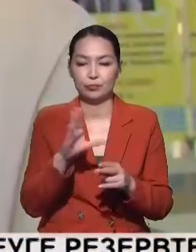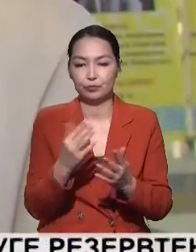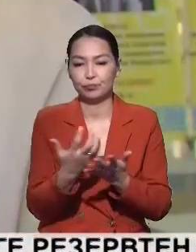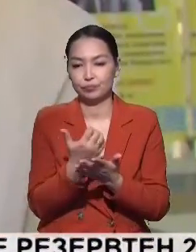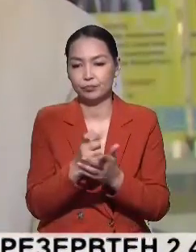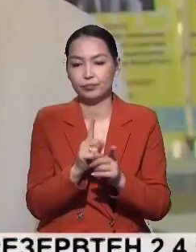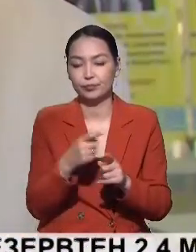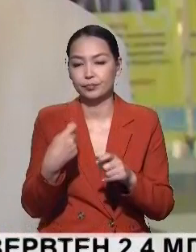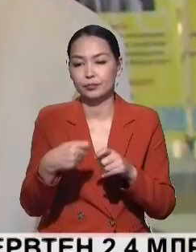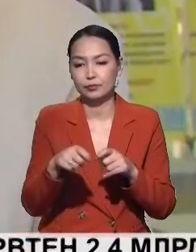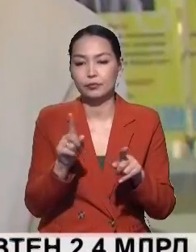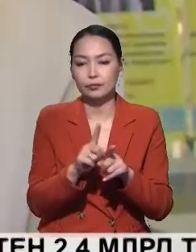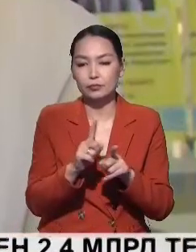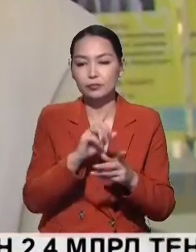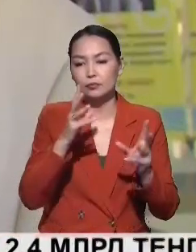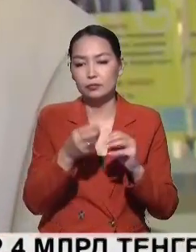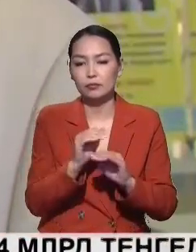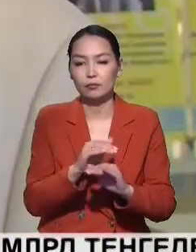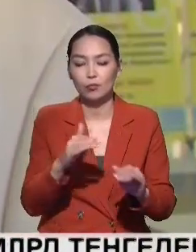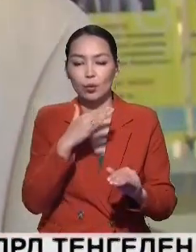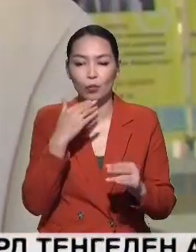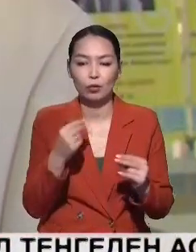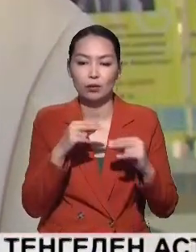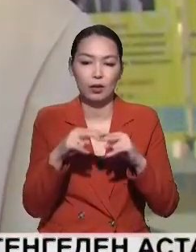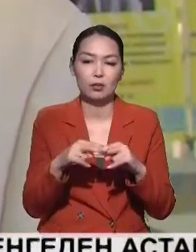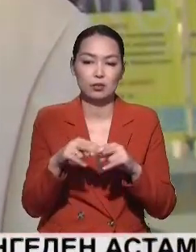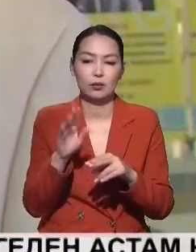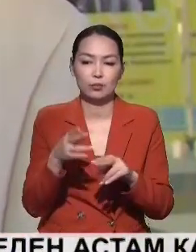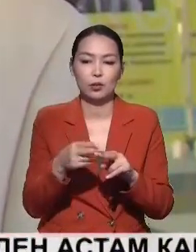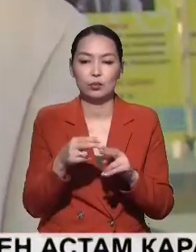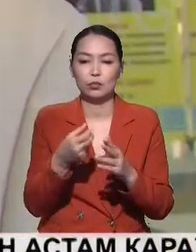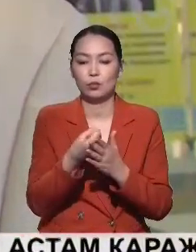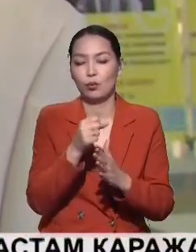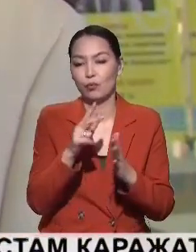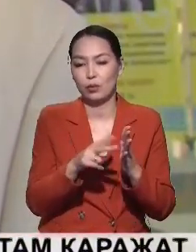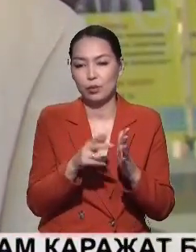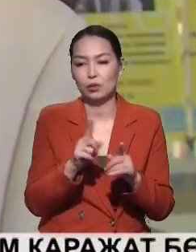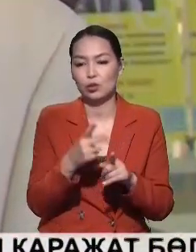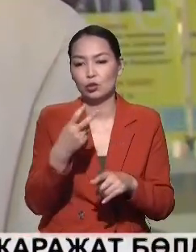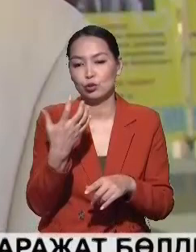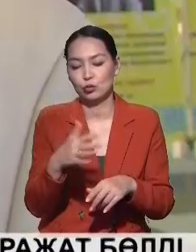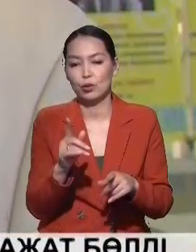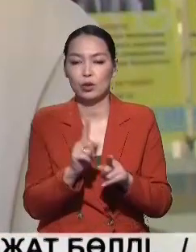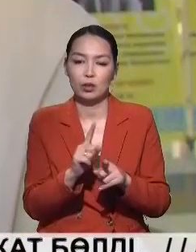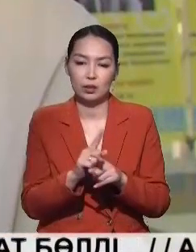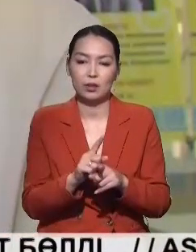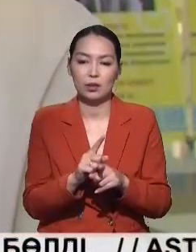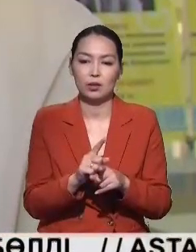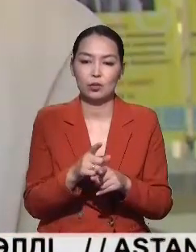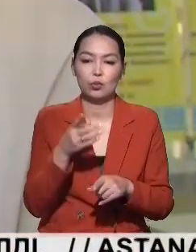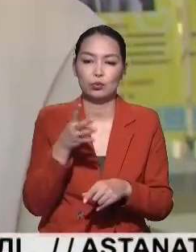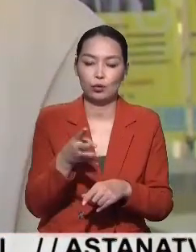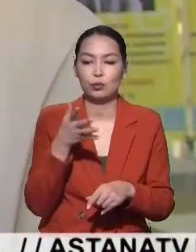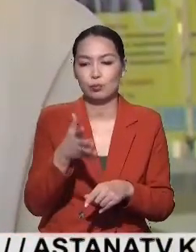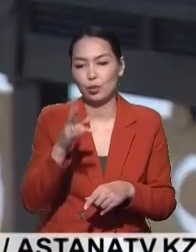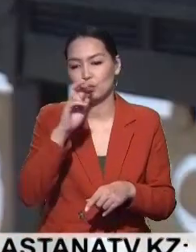Сол инвестициялық табыстан балаларымызға көбірек ақша береміз. Сонда 18 жылда мәселен 250-ден болатын болса, бір 4000-5000 доллар